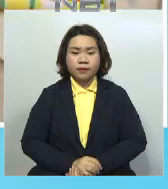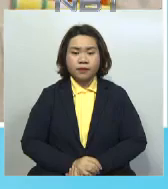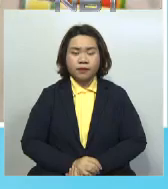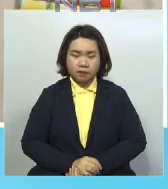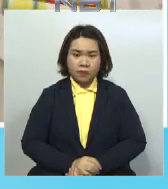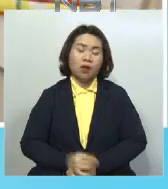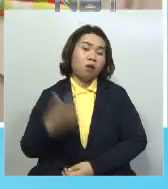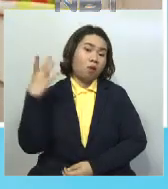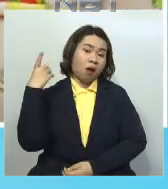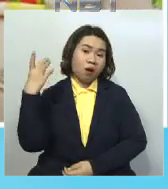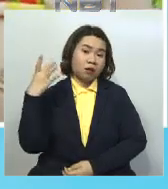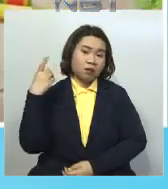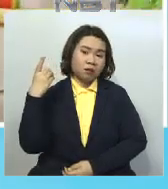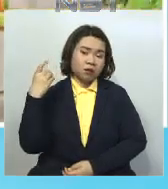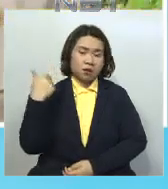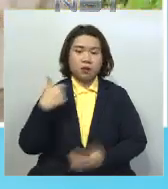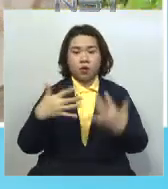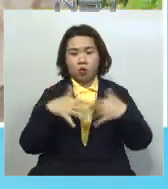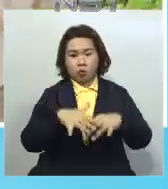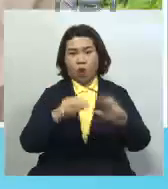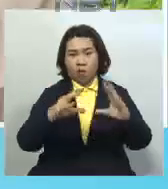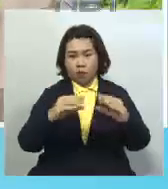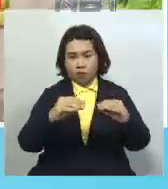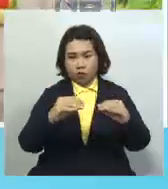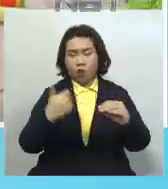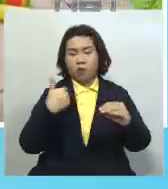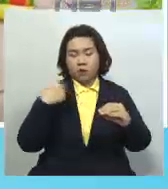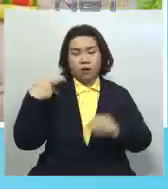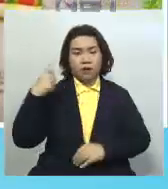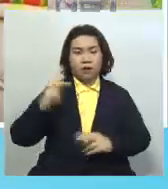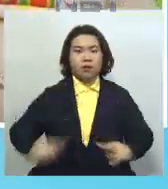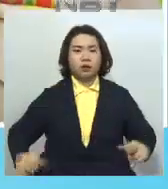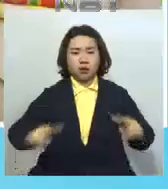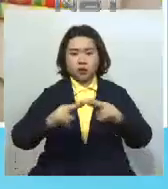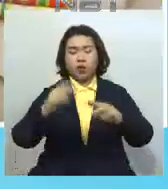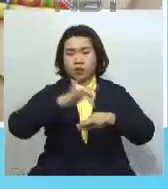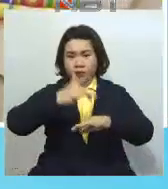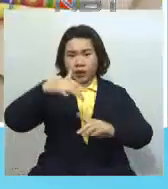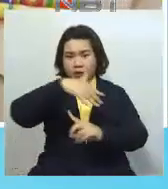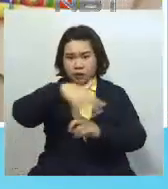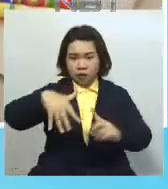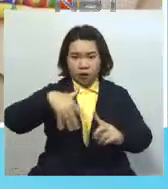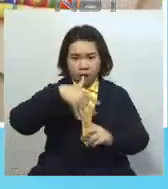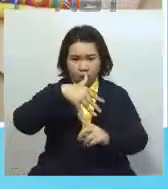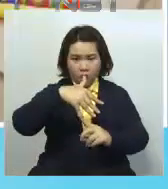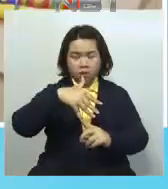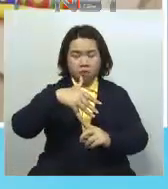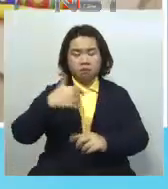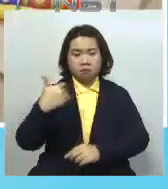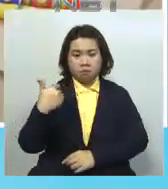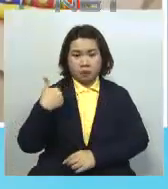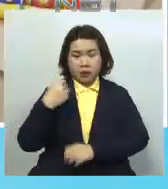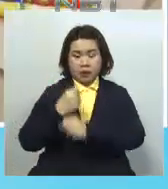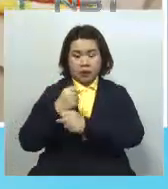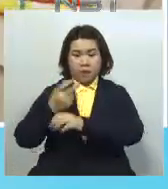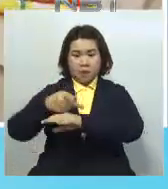คือเมื่อวานจากการไปประชุมร่วมนะครับโดยมีท่านปลัดกระทรวงทรัพยากรธรรมชาติและสิ่งแวดล้อมท่านวิจารณ์สีมาฉายาเป็น